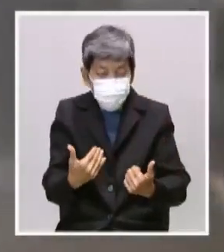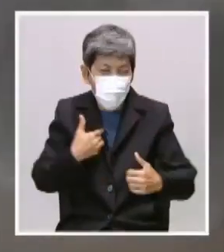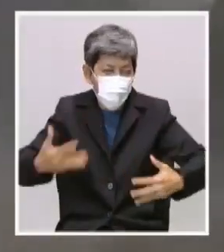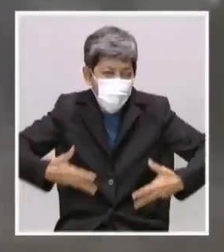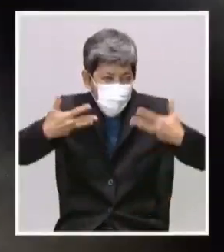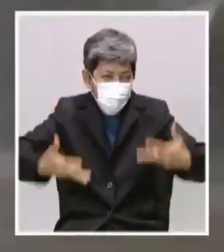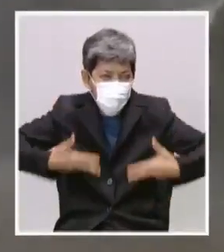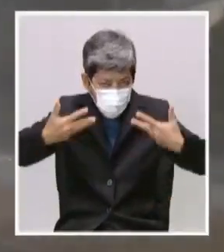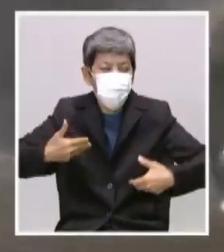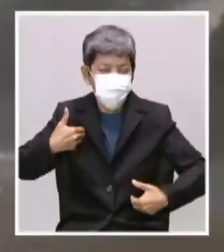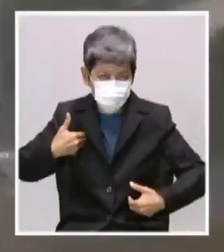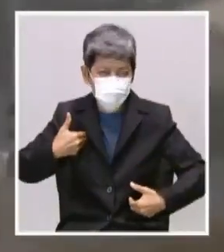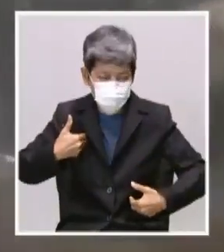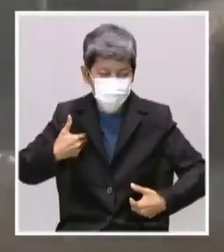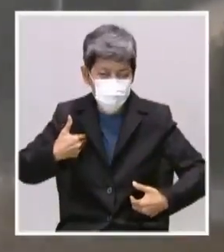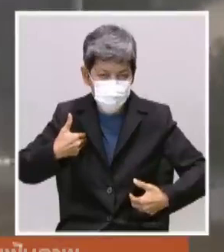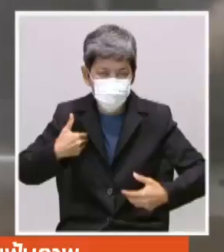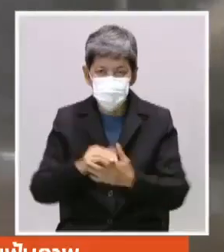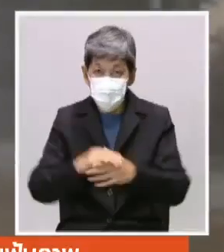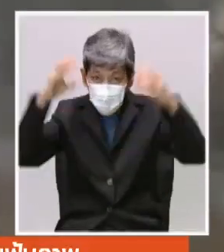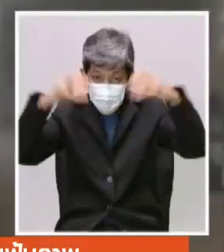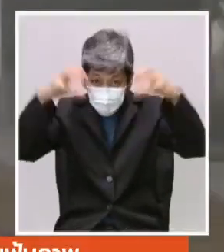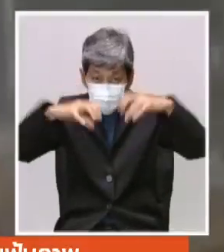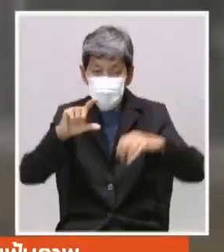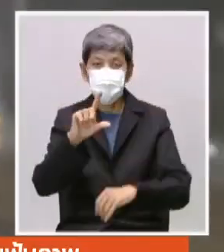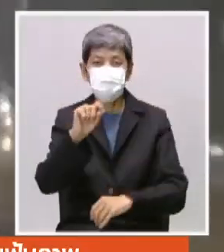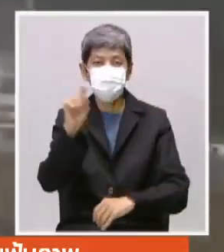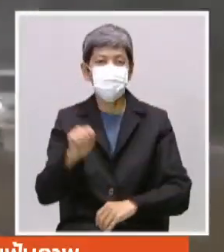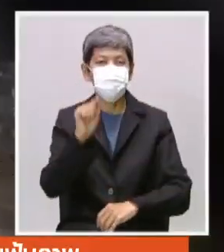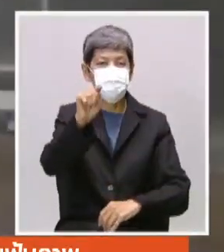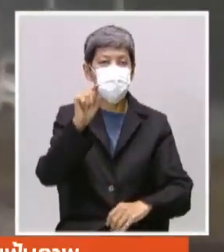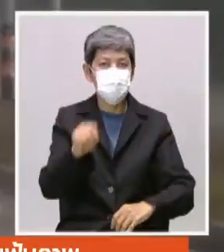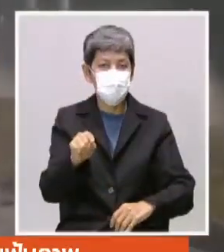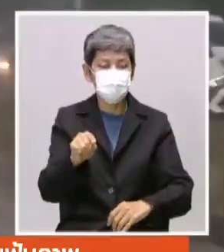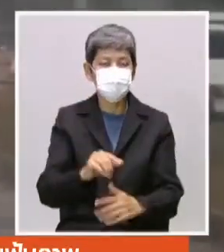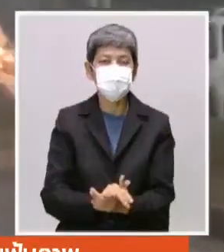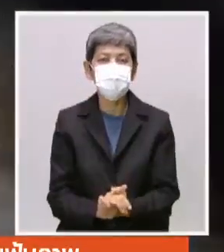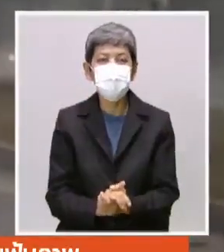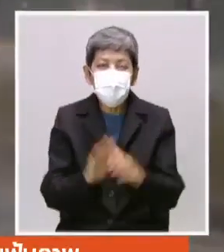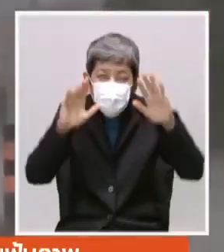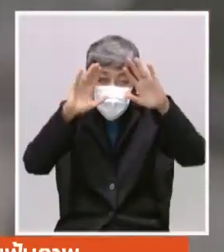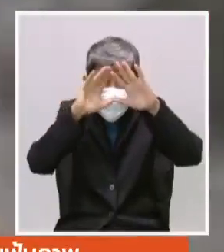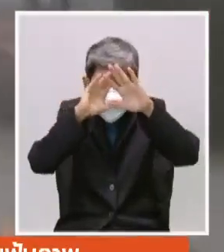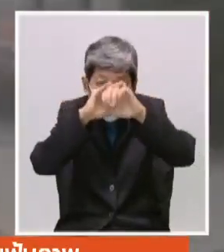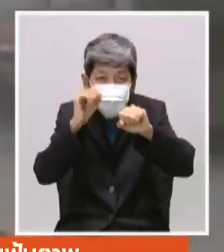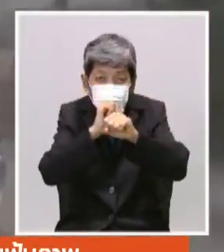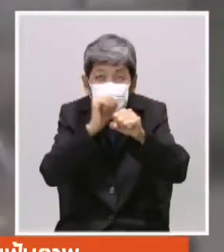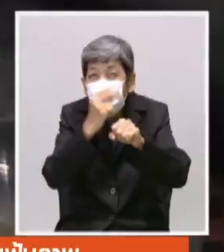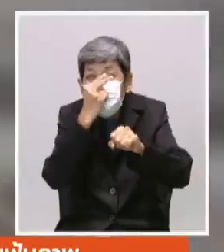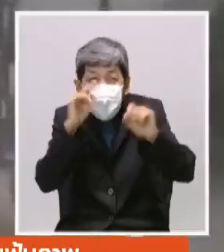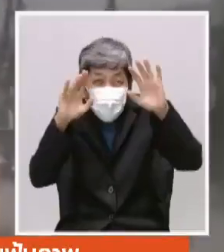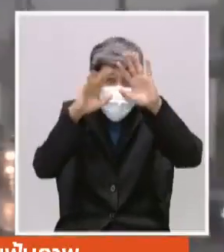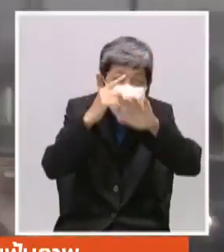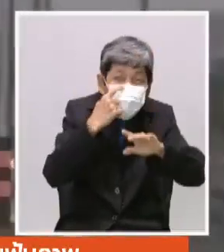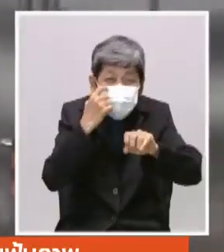ากาศร้อนฟ้าหลัวเช่นเดียวกันในตอนกลางวันนะคะฝนร้อยละ20ของพื้นที่นะคะฟ้าหลัวนี่ก็คือท้องฟ้าจะดู